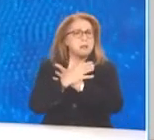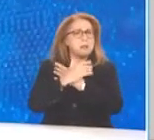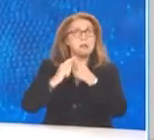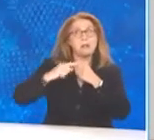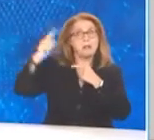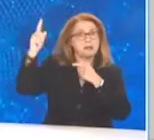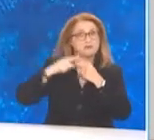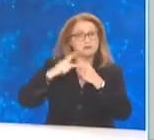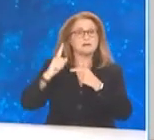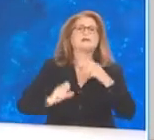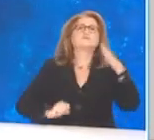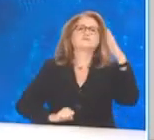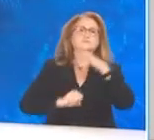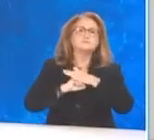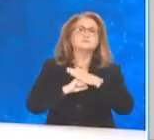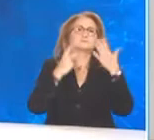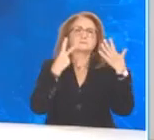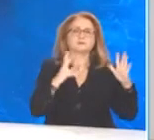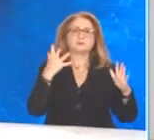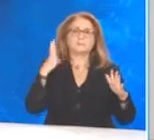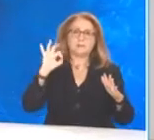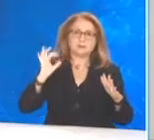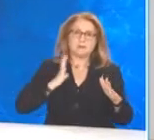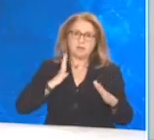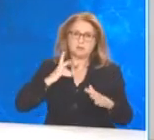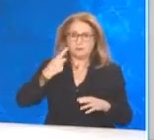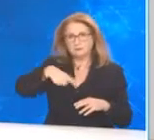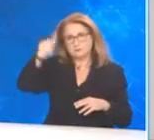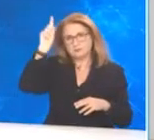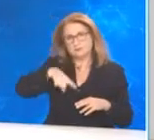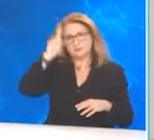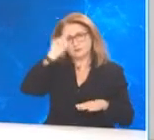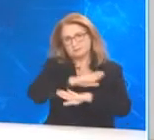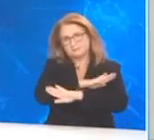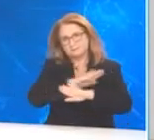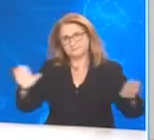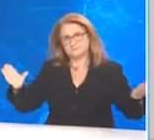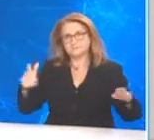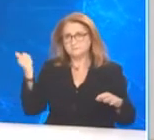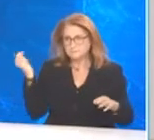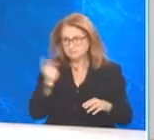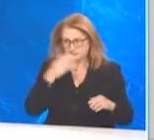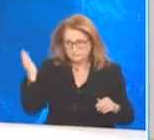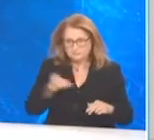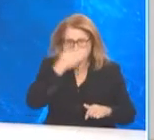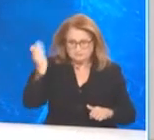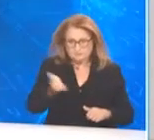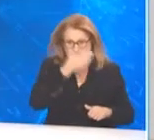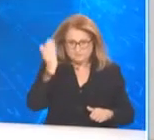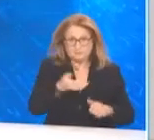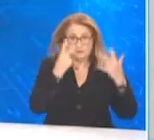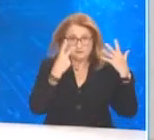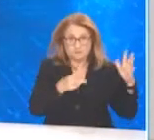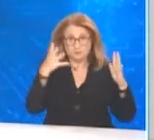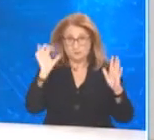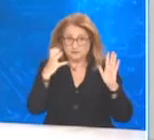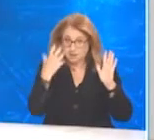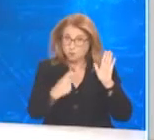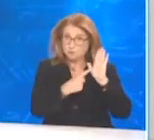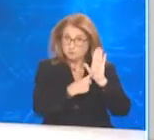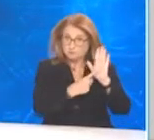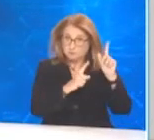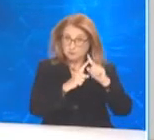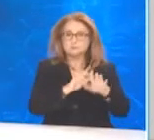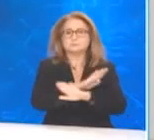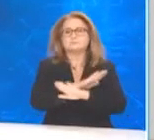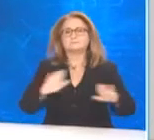μπορούν δηλαδή να συμπληρώσουν το PLF και να πάρουν QR code μόνο οι πρώτοι 750 που θα κάνουν τη διαδικασία.